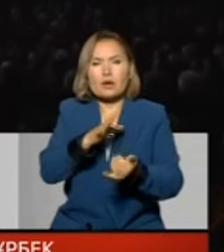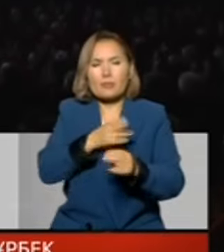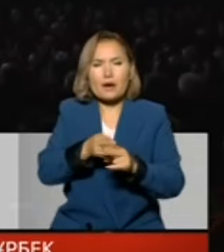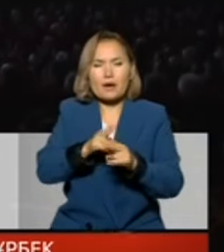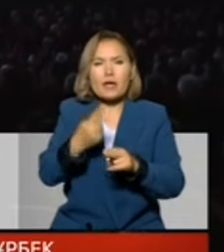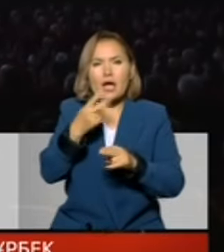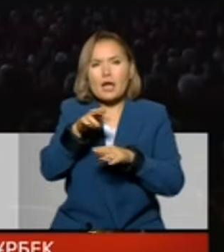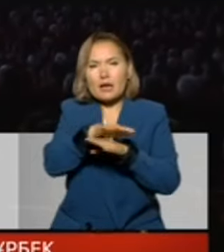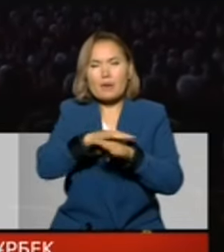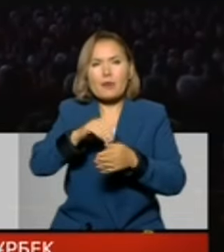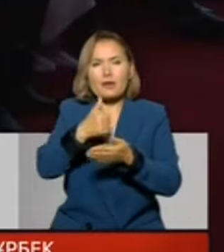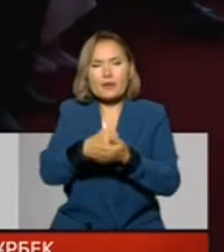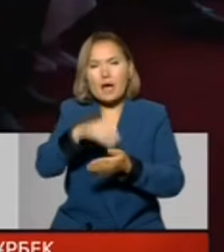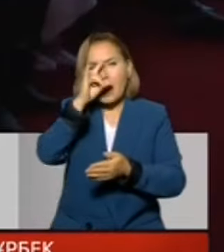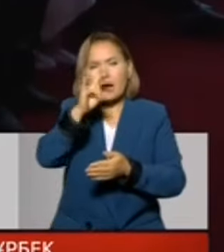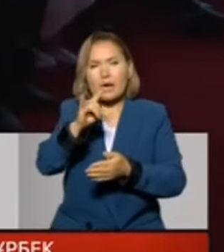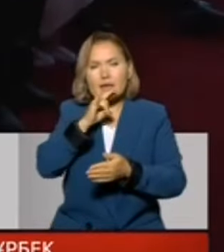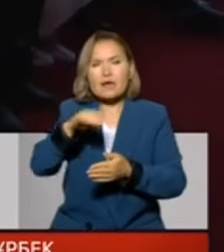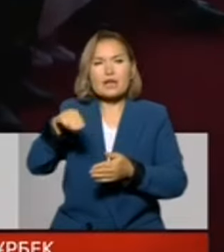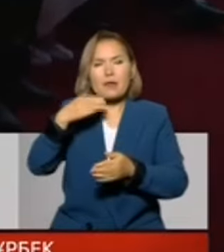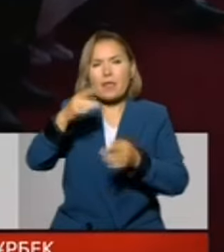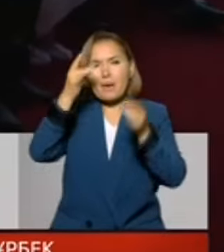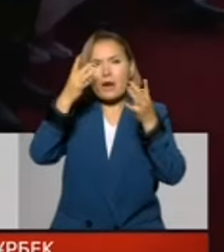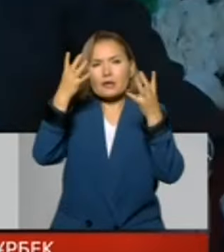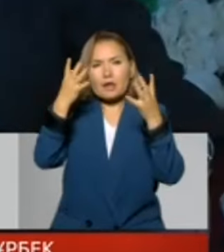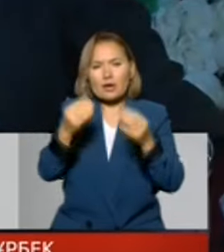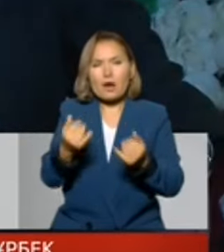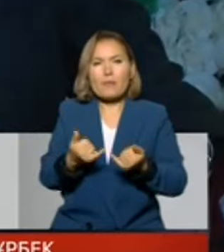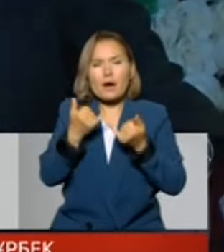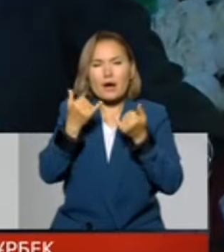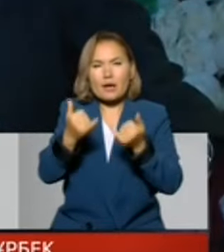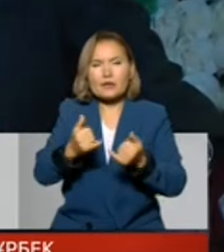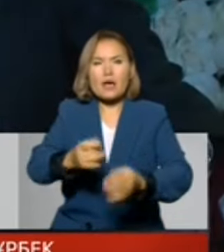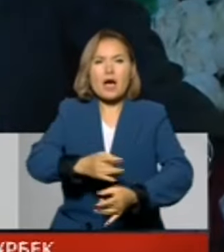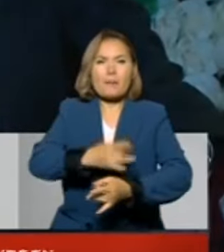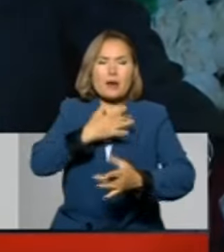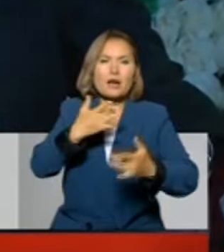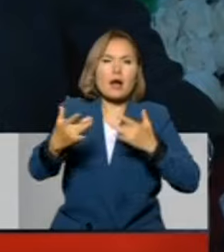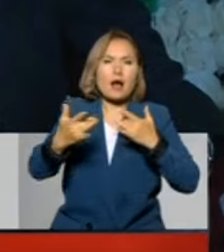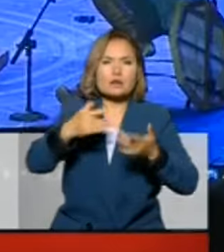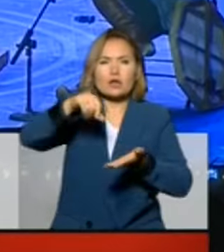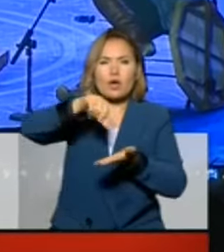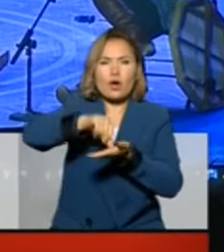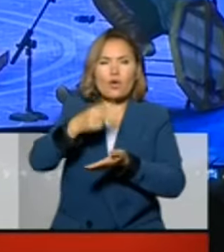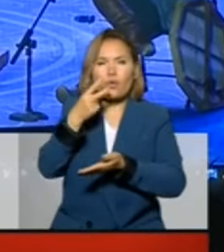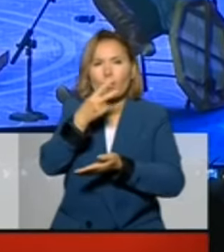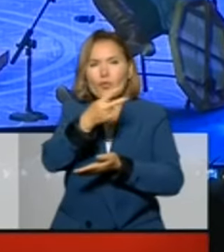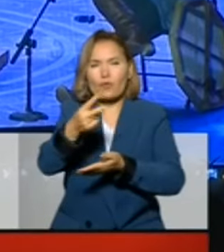екі елдің басшылары Қазақстанның Тәжікстандағы мәдениет күндеріне арналған салтанатты концертті тамашалады.